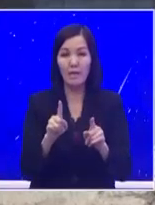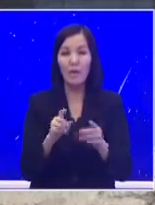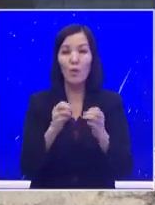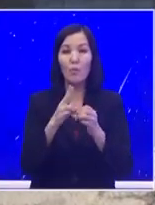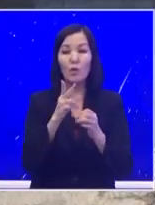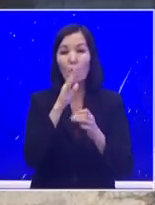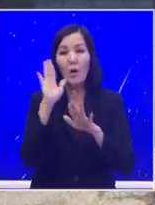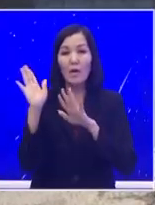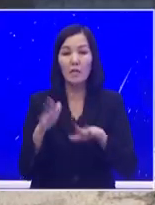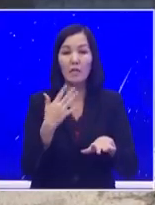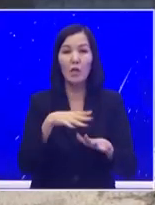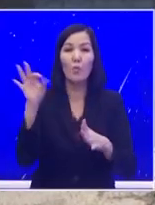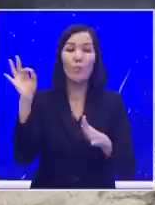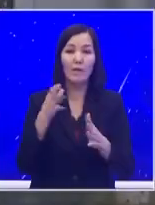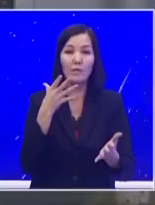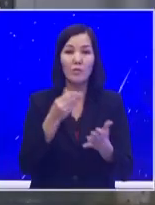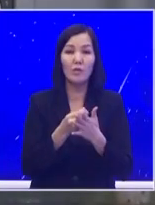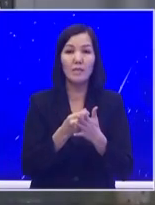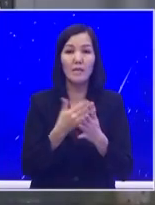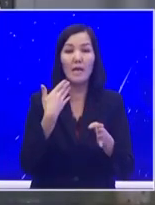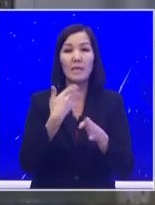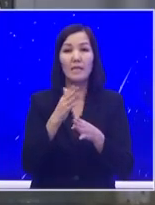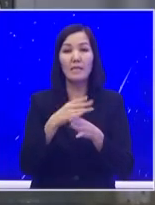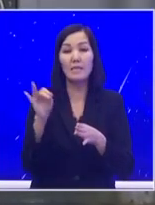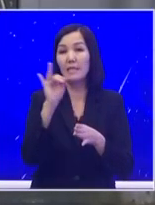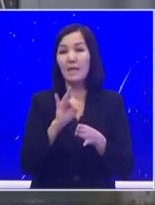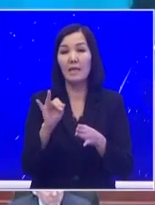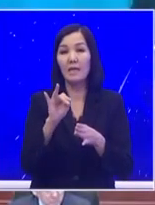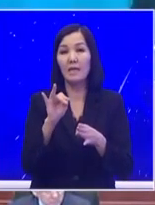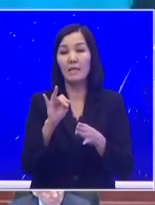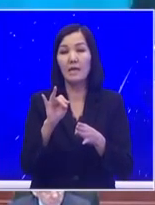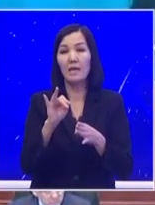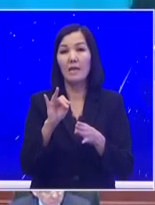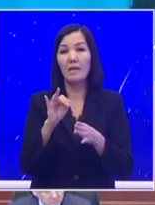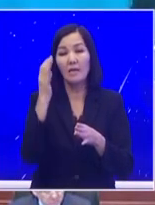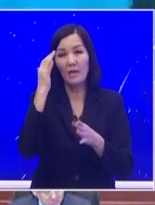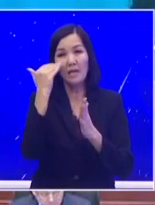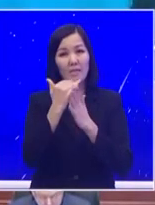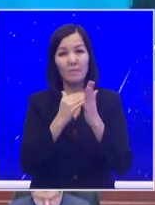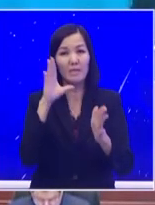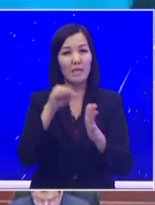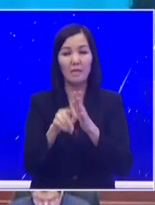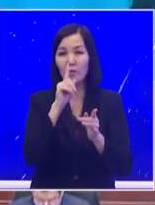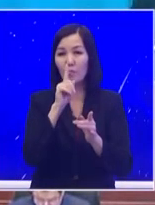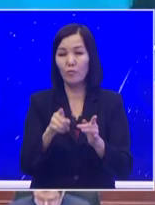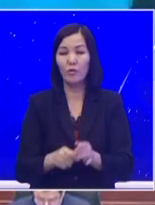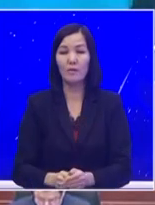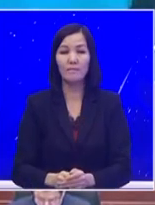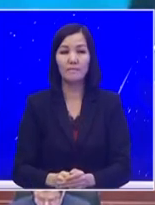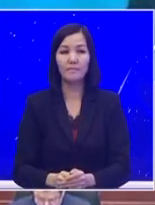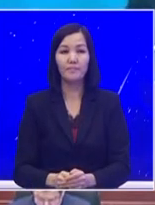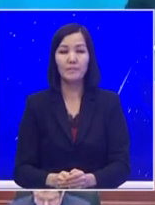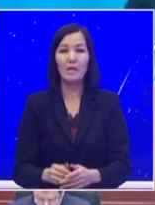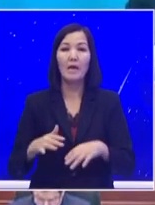кеткен қарыздың 50% өтелсе, несие тарихы да бұзылмайды. Халық пен шағын және орта кәсіпкерлік